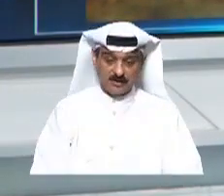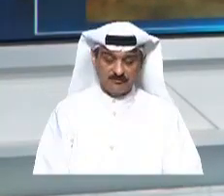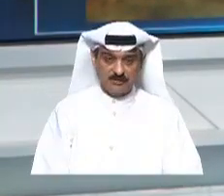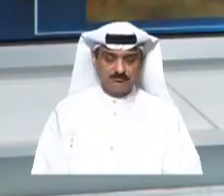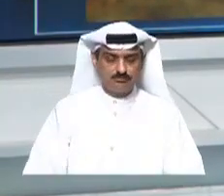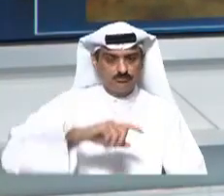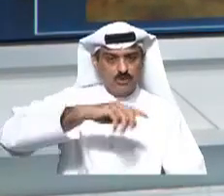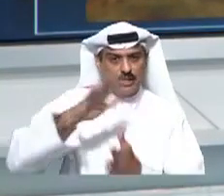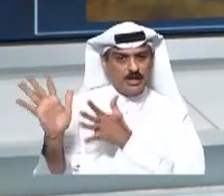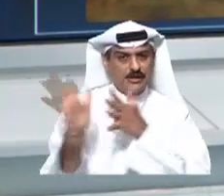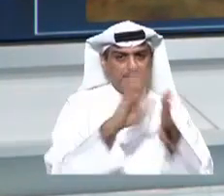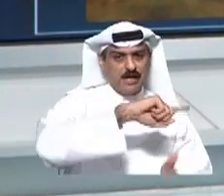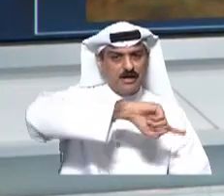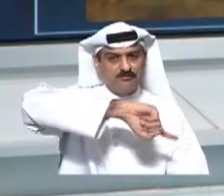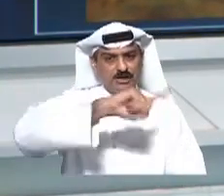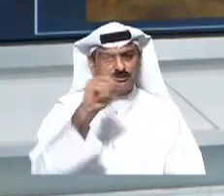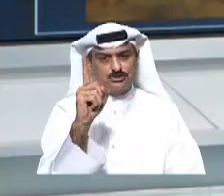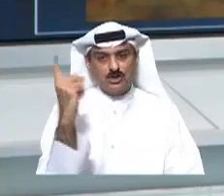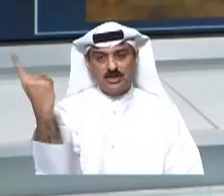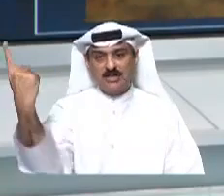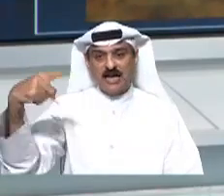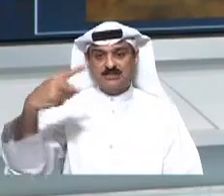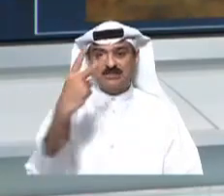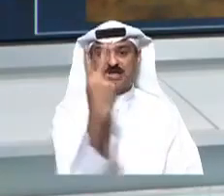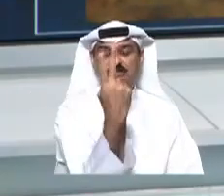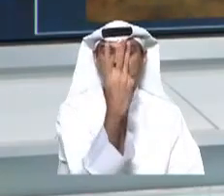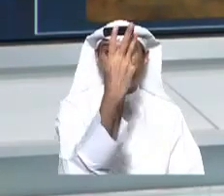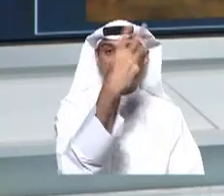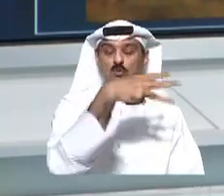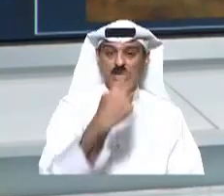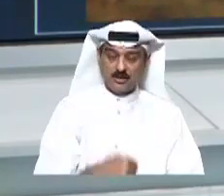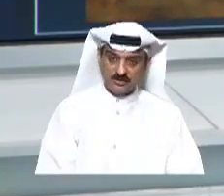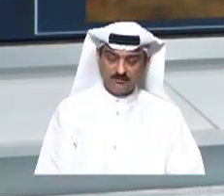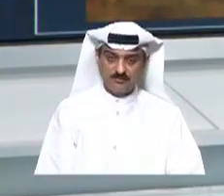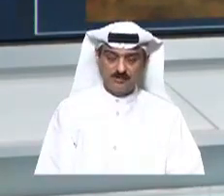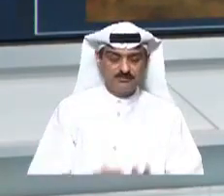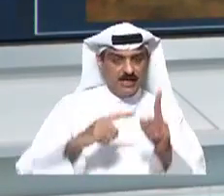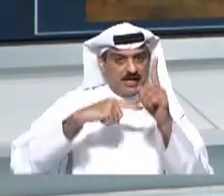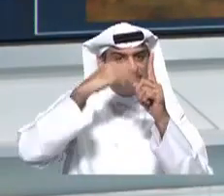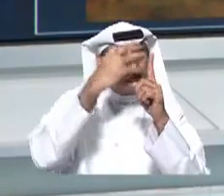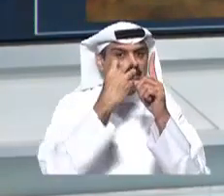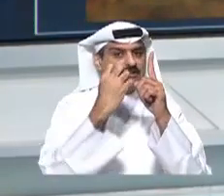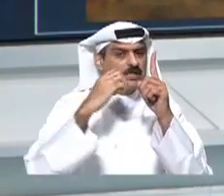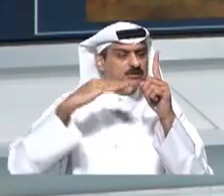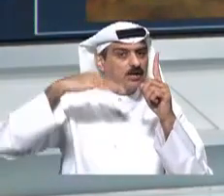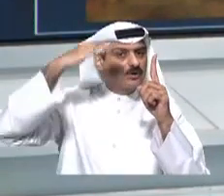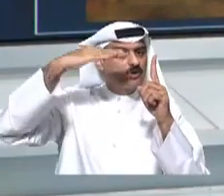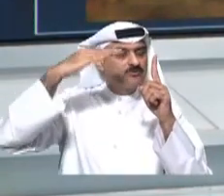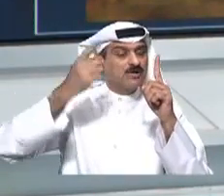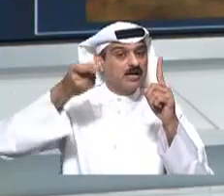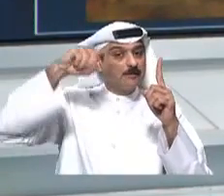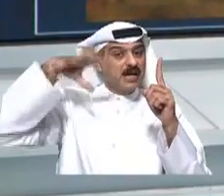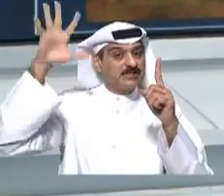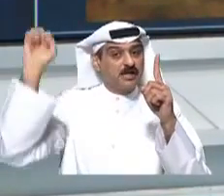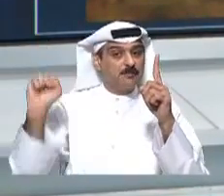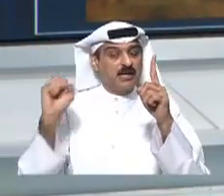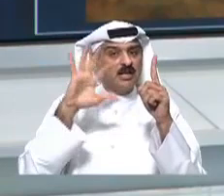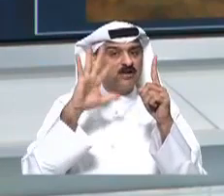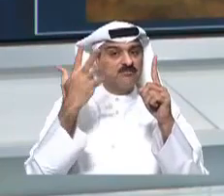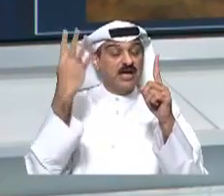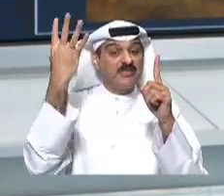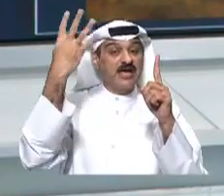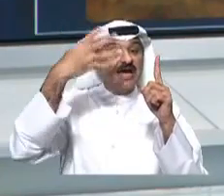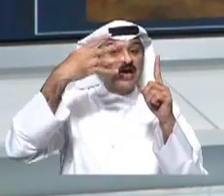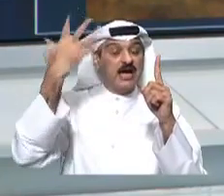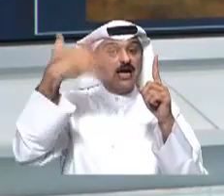سرعة الرياح ما بين 10 إلى 32 كيلومتر الساعة. ودرجات الحرارة العظمى المتوقعة في مساء الغد ما دون 50